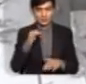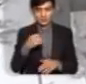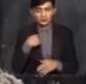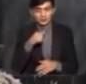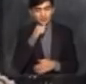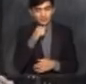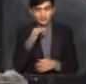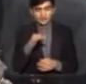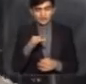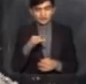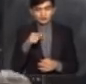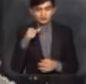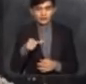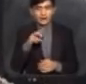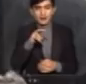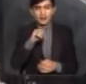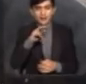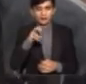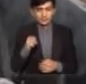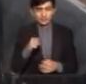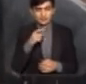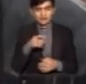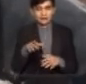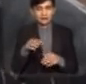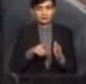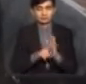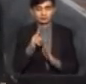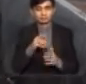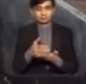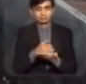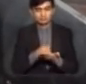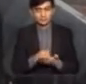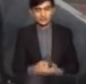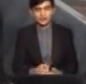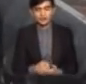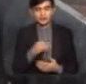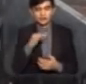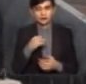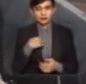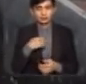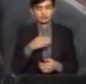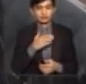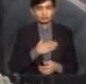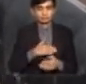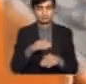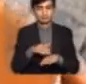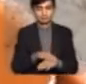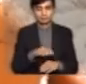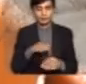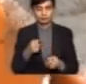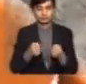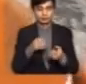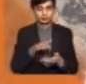теперь включать ленту вот ведь и снег пошел и будем ехать потихоньку вперед